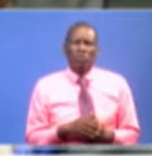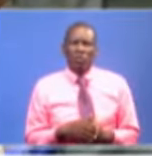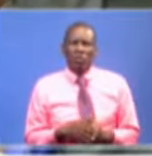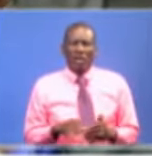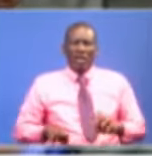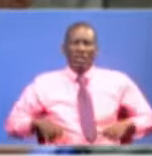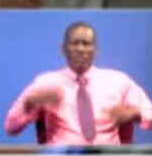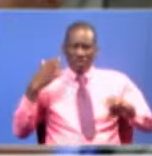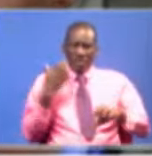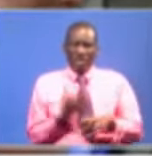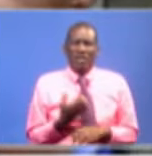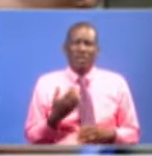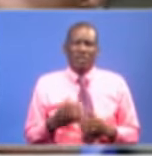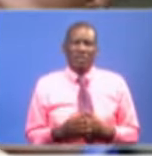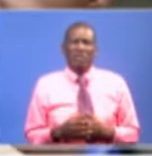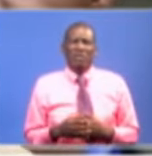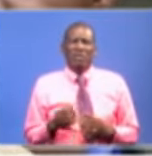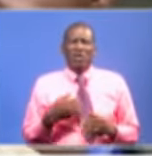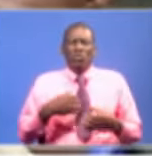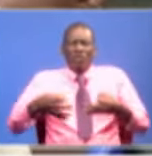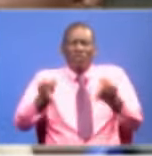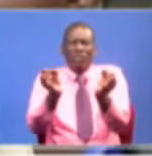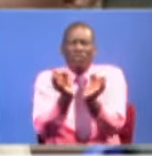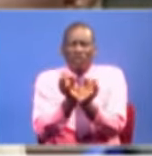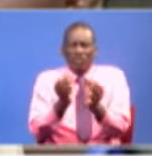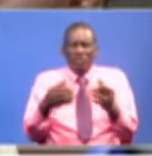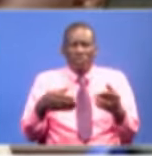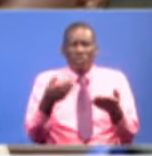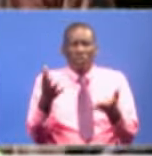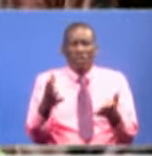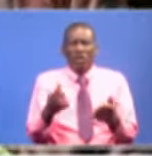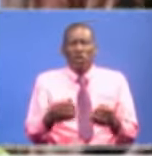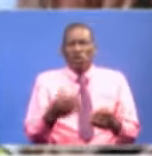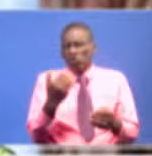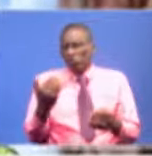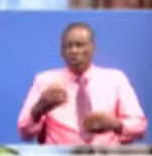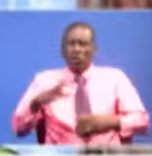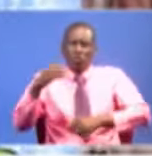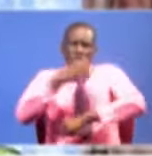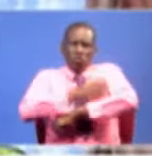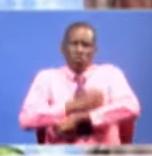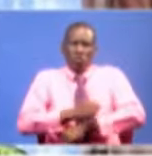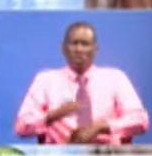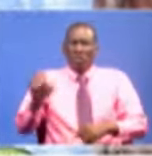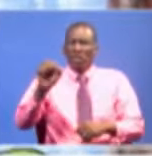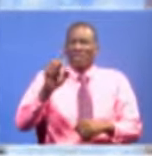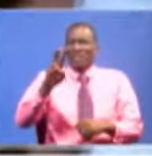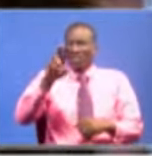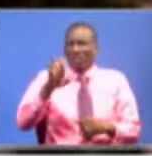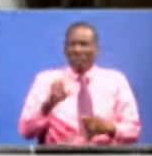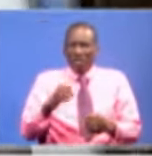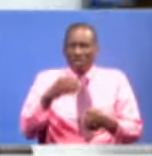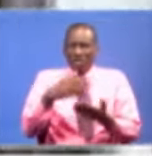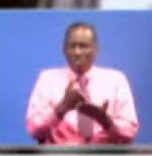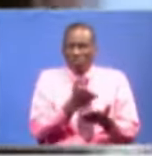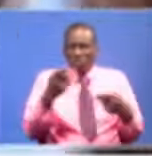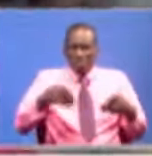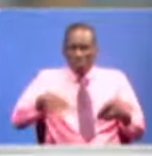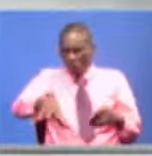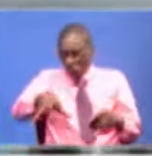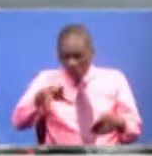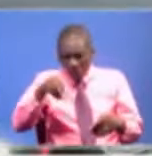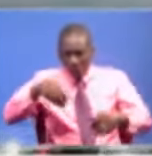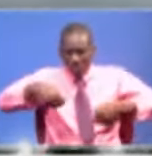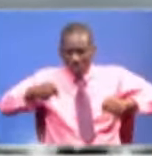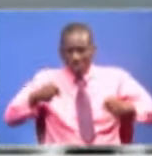hard. Uko na familia hapo hivyo inafaa kule, watoto shule. Steven Kipruto ni miongoni mwa waliopata pikipiki ikiwa